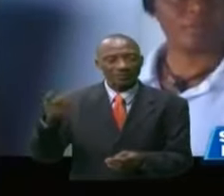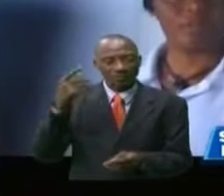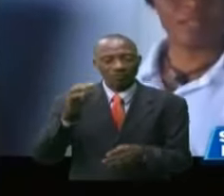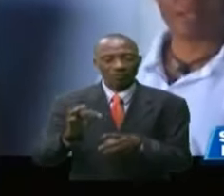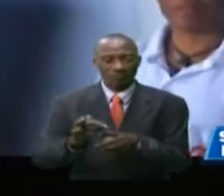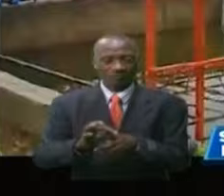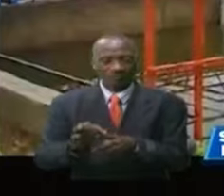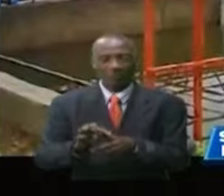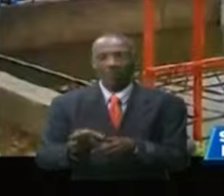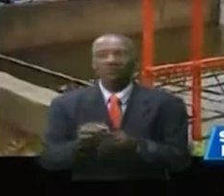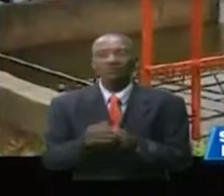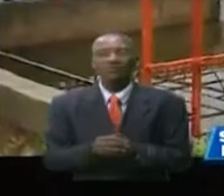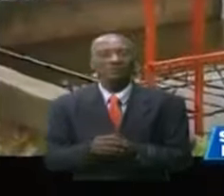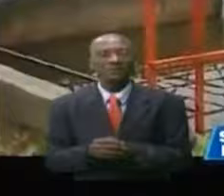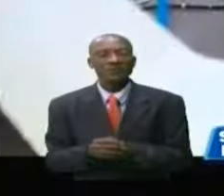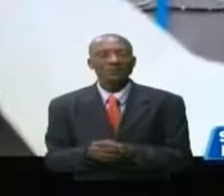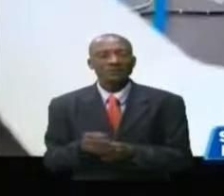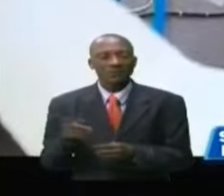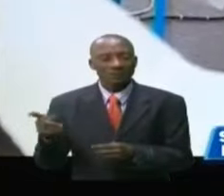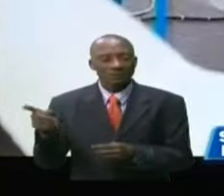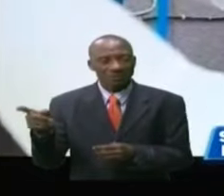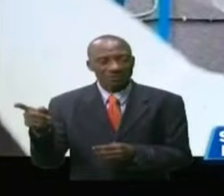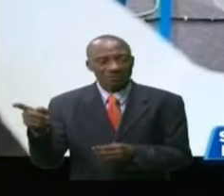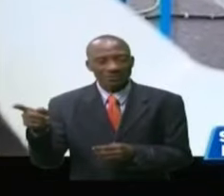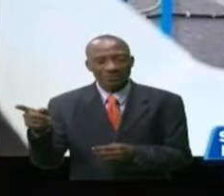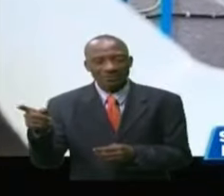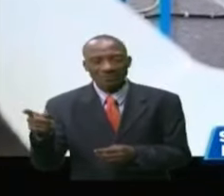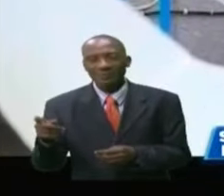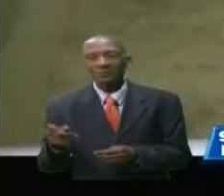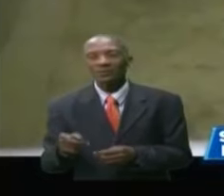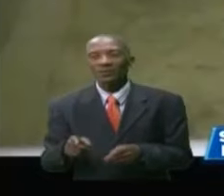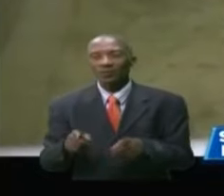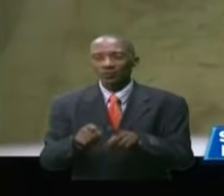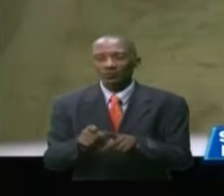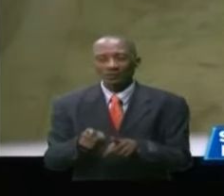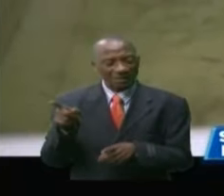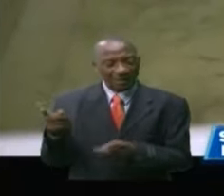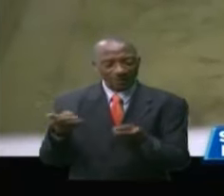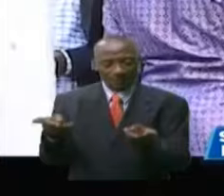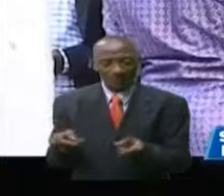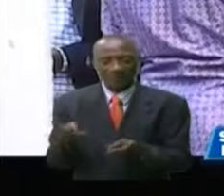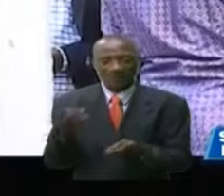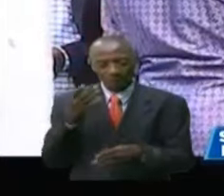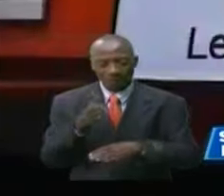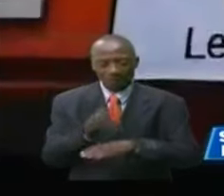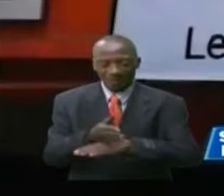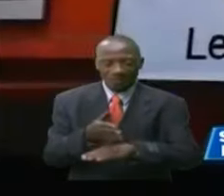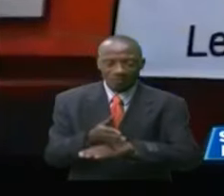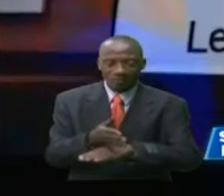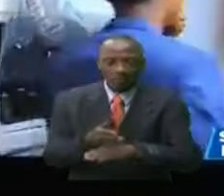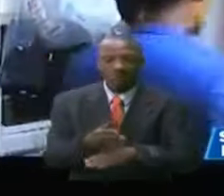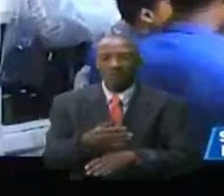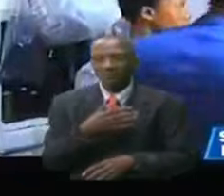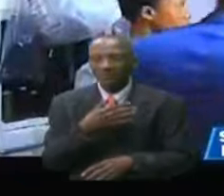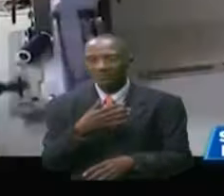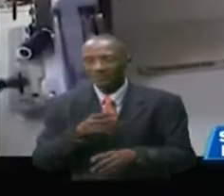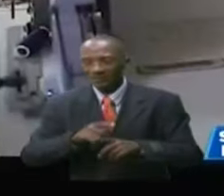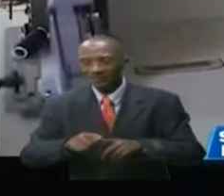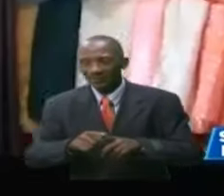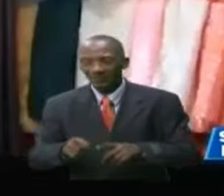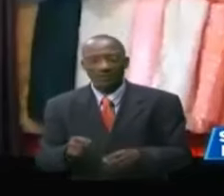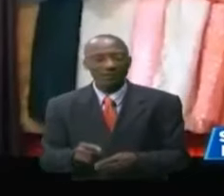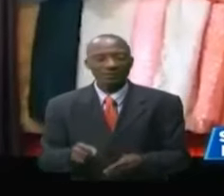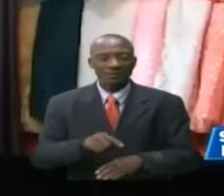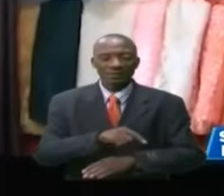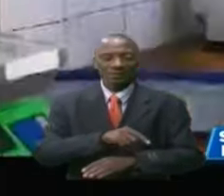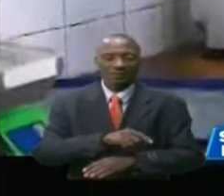en meubles et décors, aux établissements fourrages qui produisent les aliments pour bétail et poissons, en passant par l'atelier